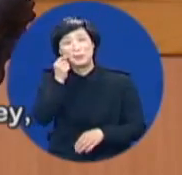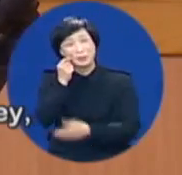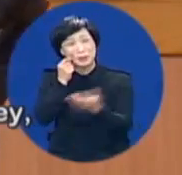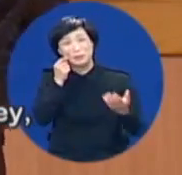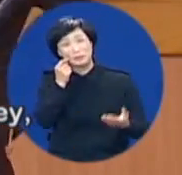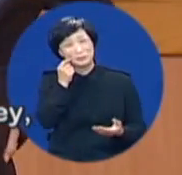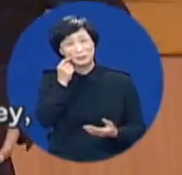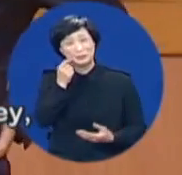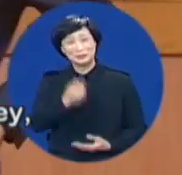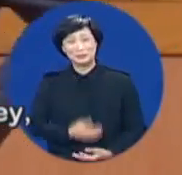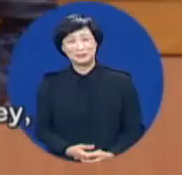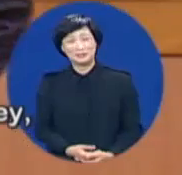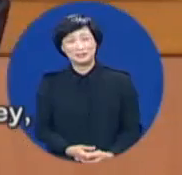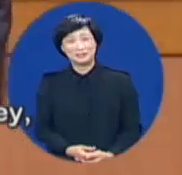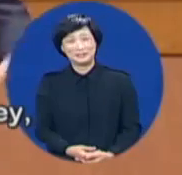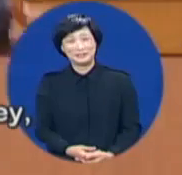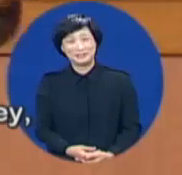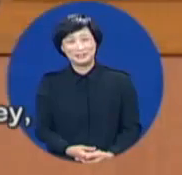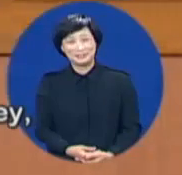아시겠어요. 왜 그래요?